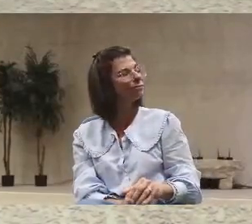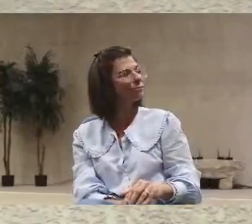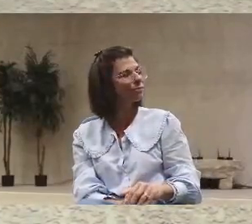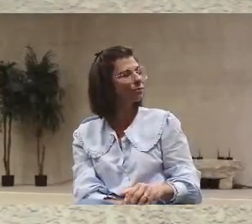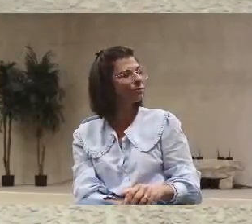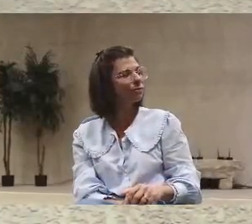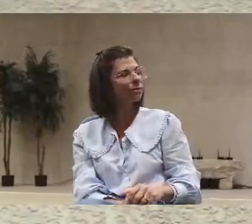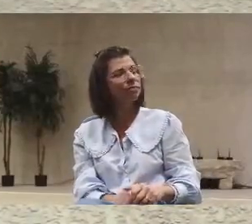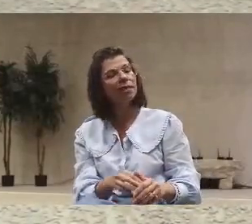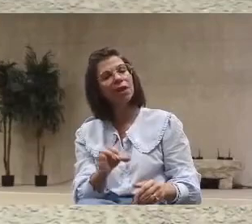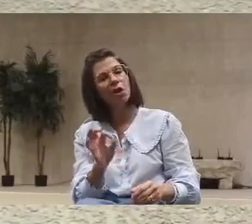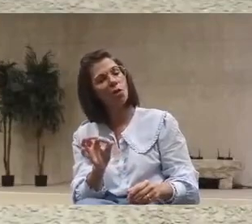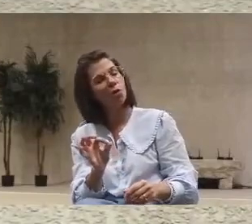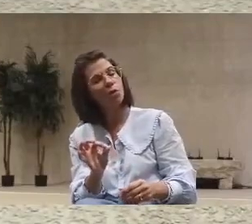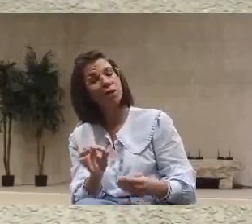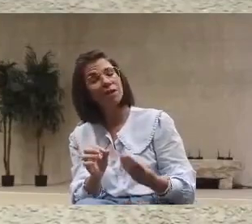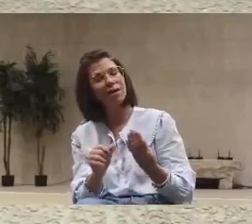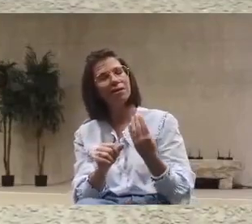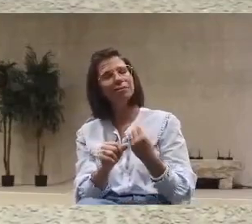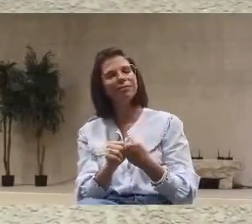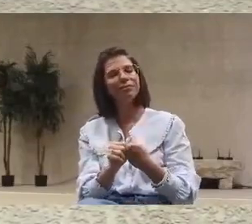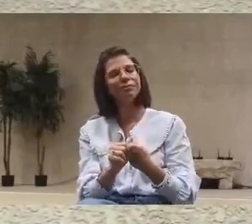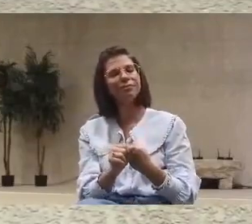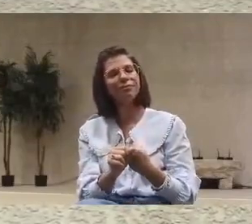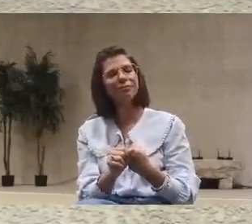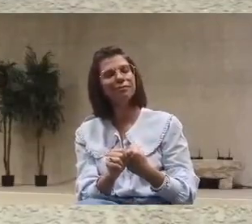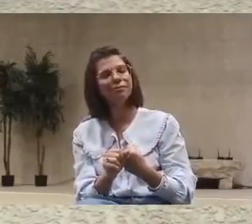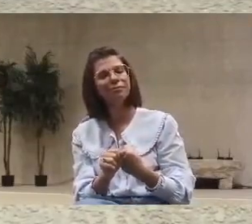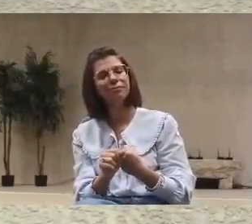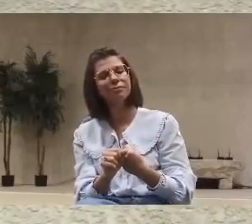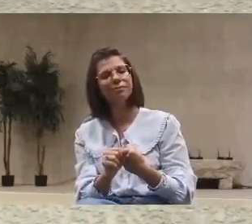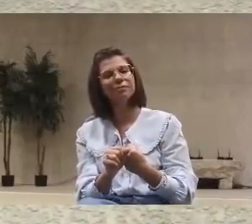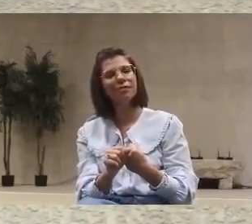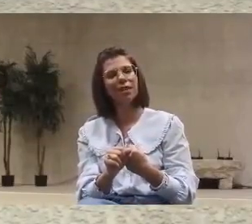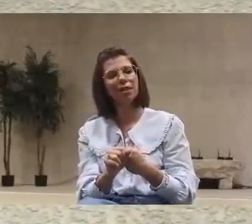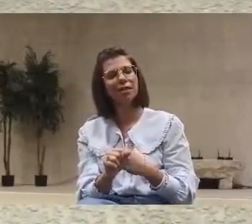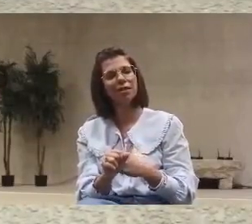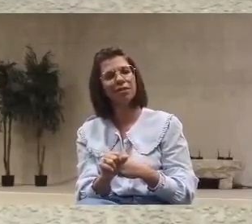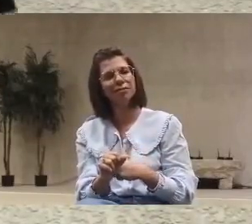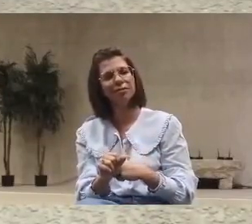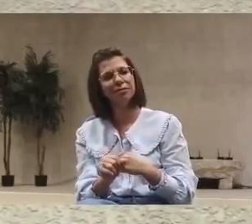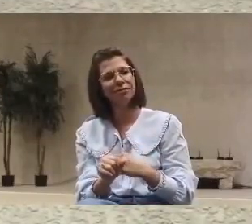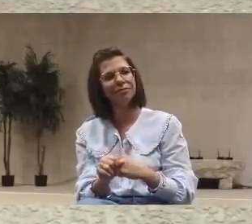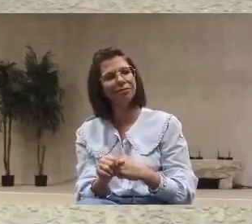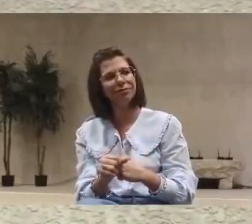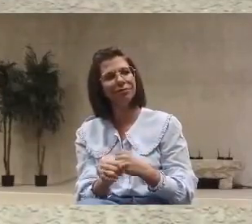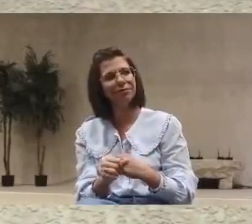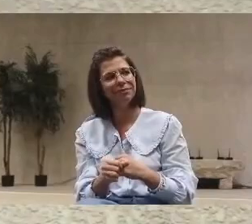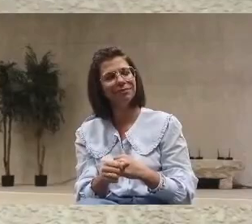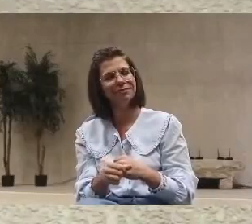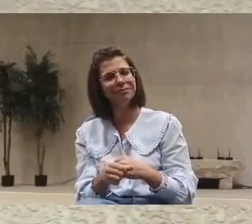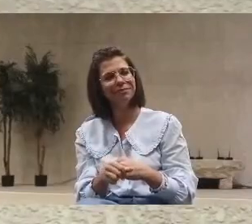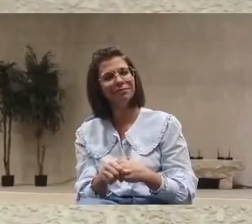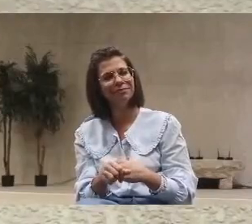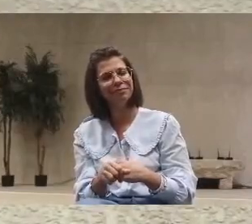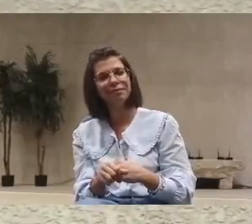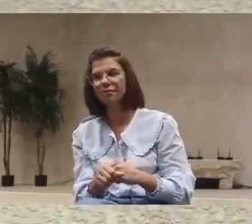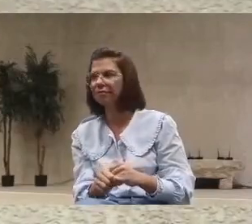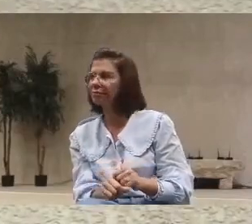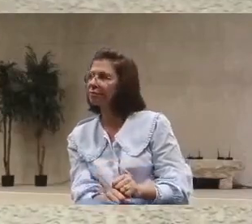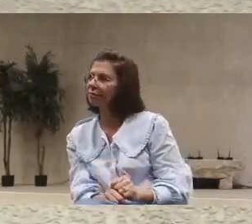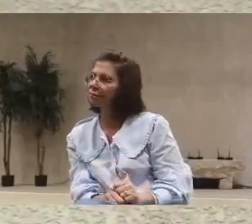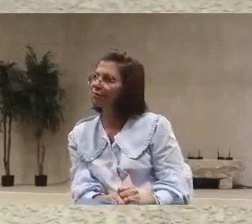l'évangile social l'évangile du passé intellectuel l'évangile du futur l'évangile psychologique